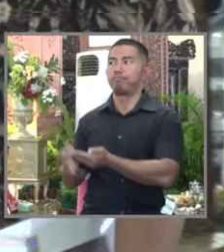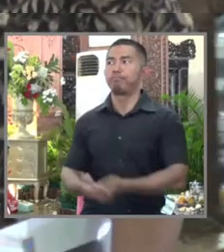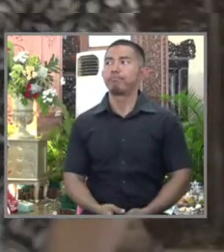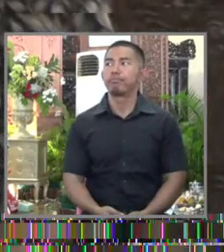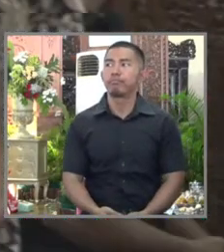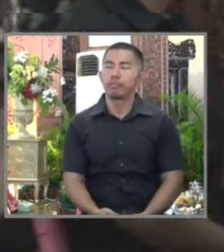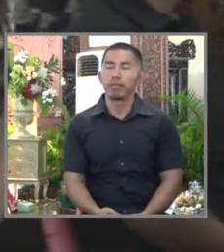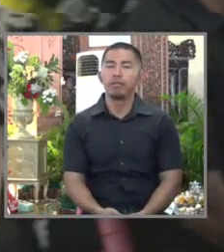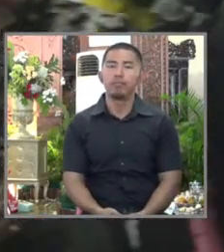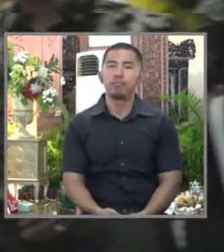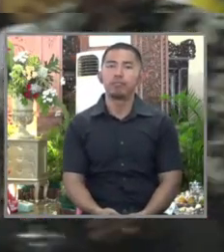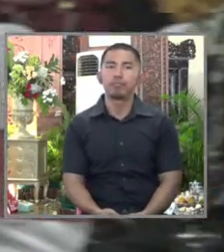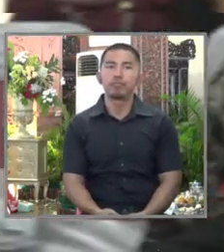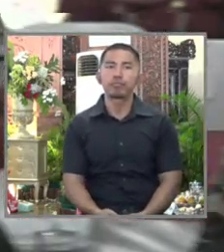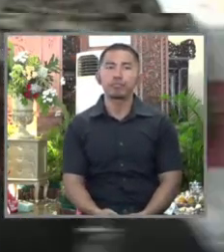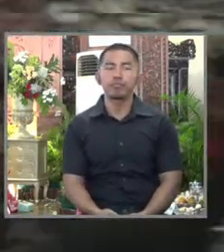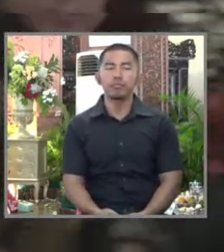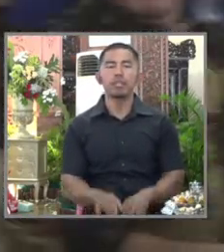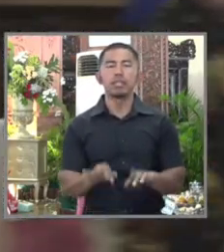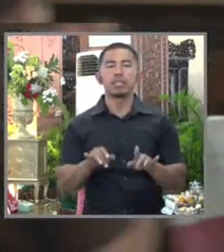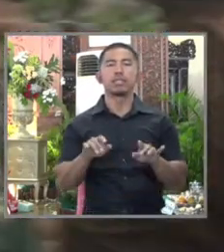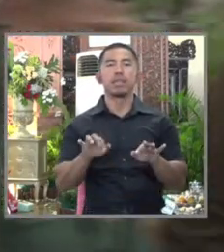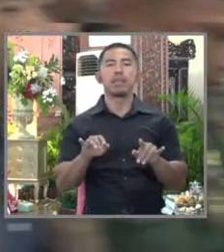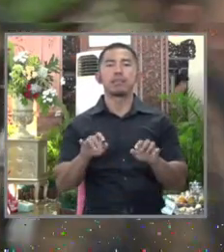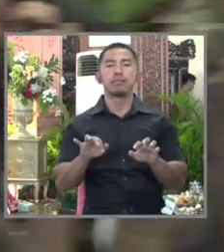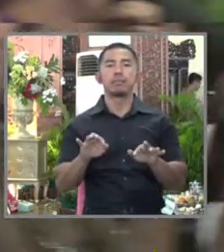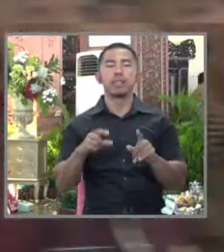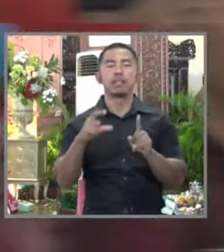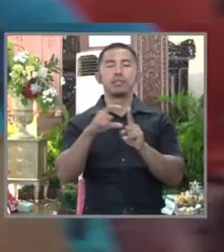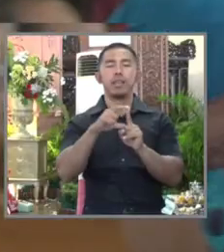hai hai hai hai